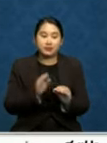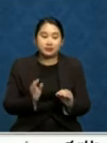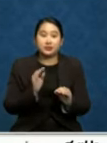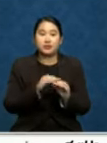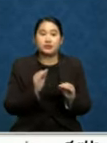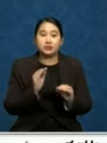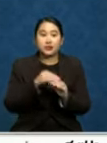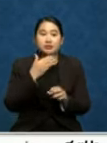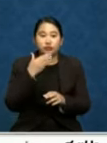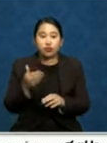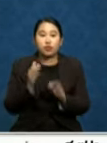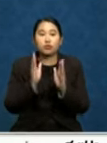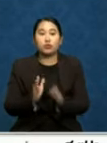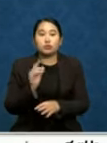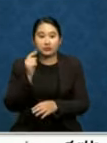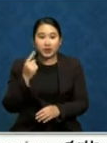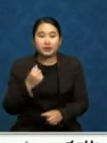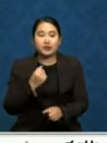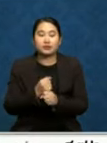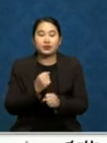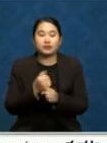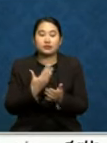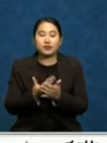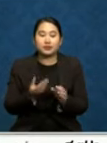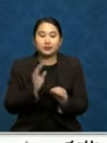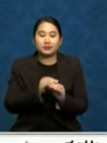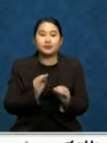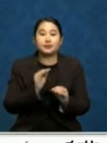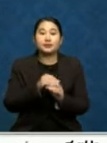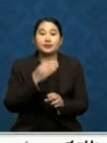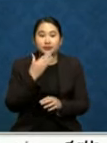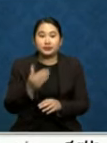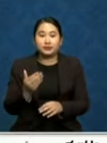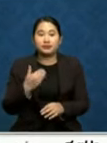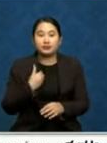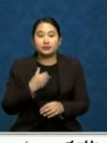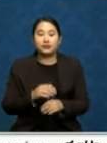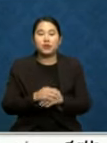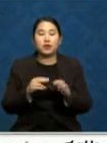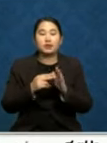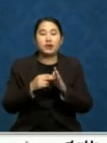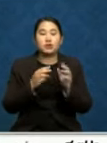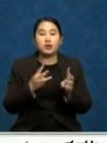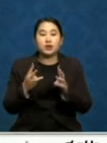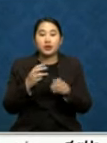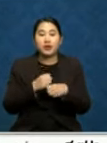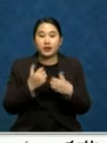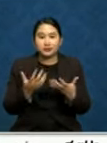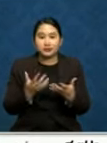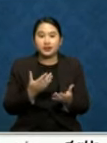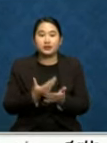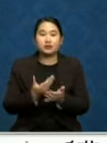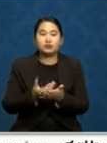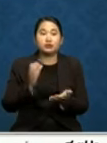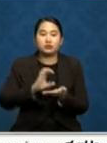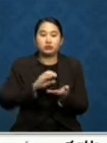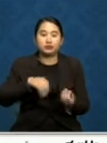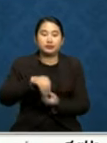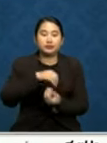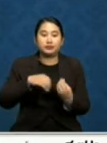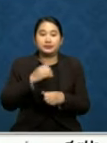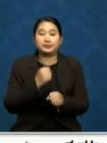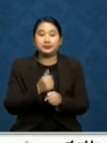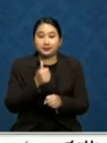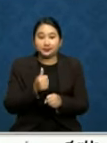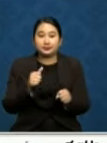นะท่านต้องมีคนใหม่เข้ามาท่านต้องเอางบประมาณเข้าไปสมทบมีทางไหมนะครับที่จะสามารถลงทุนได้มีประ